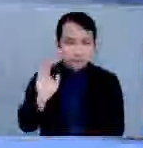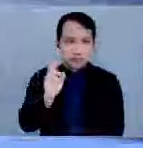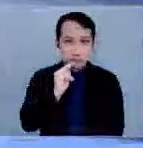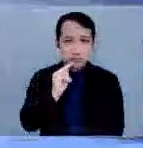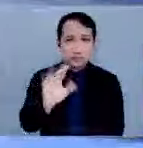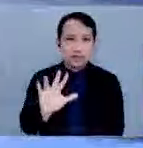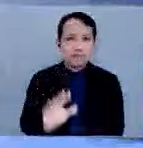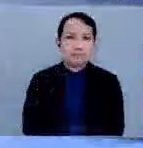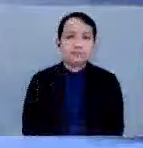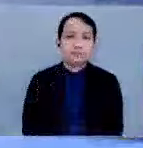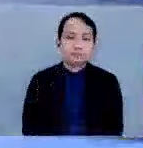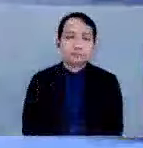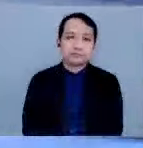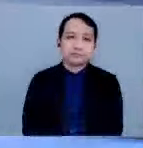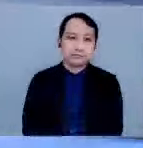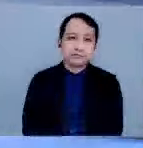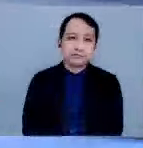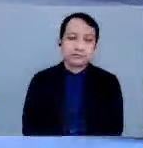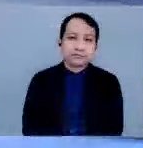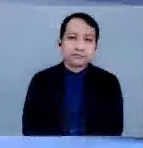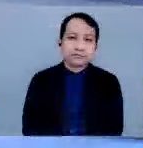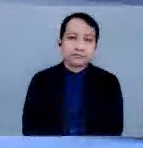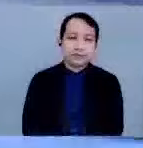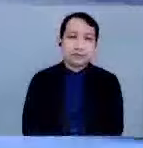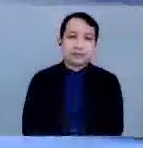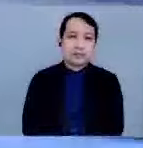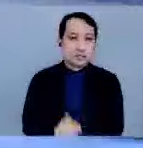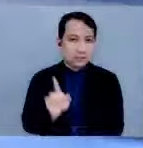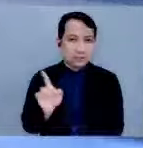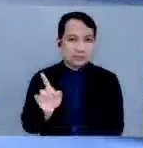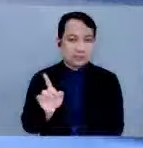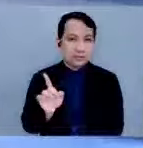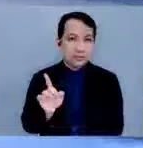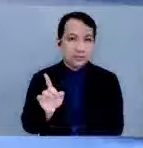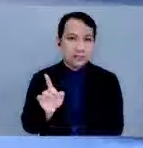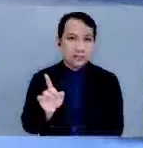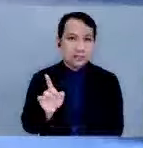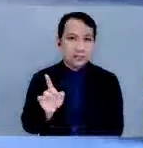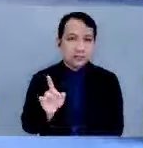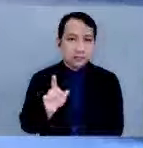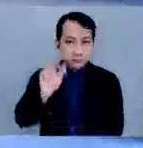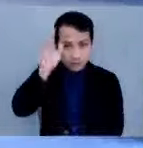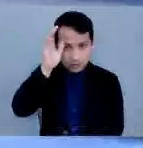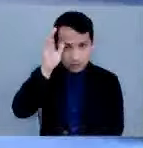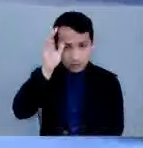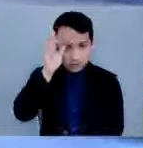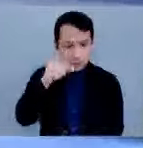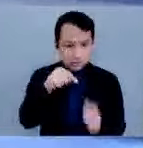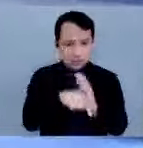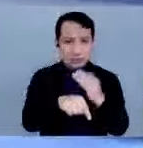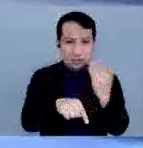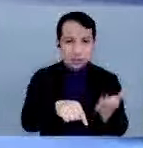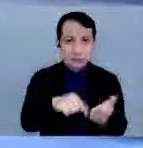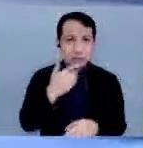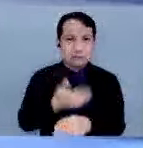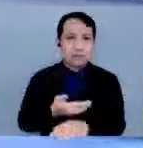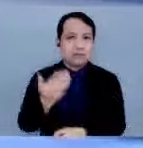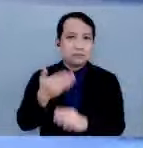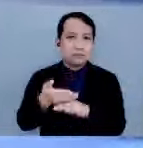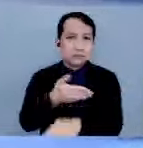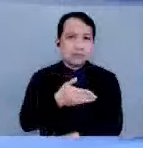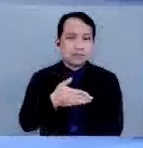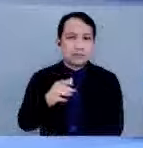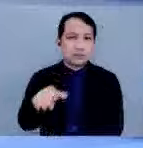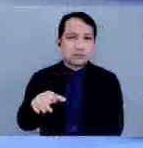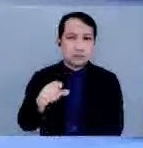5. Hinihinalang pinaslang ng ama ang kanyang sariling anak sa Leyte bago siya namatay kalaunan. Sa General